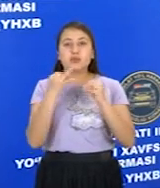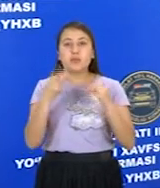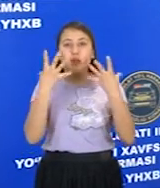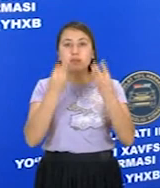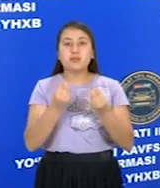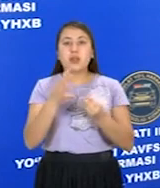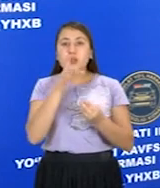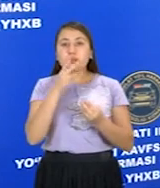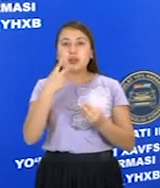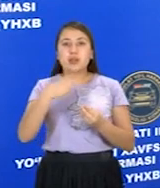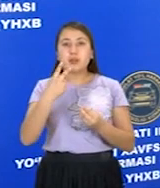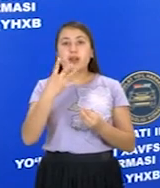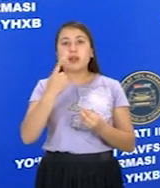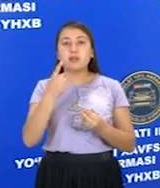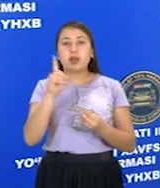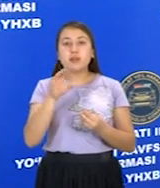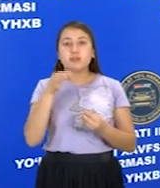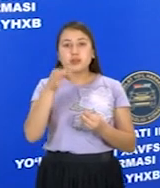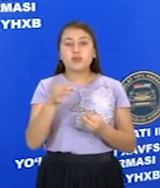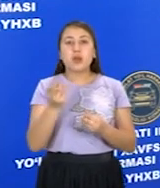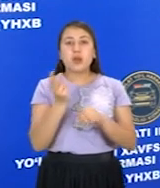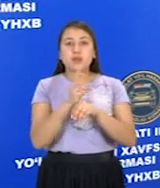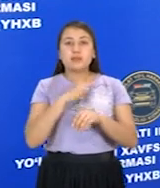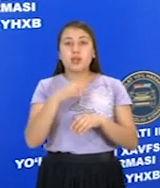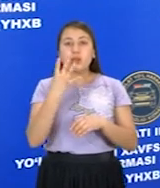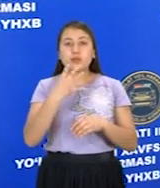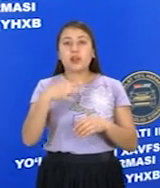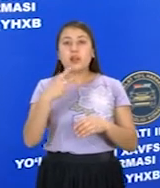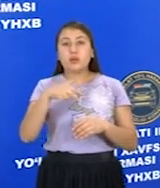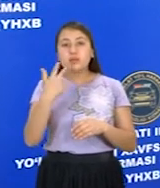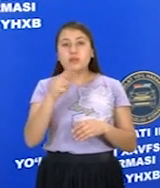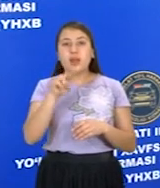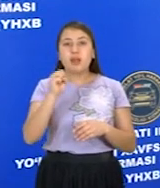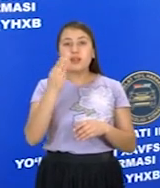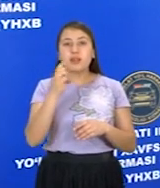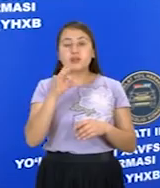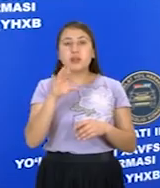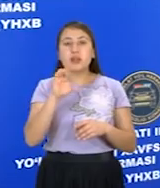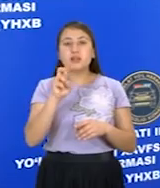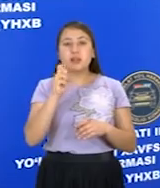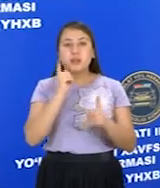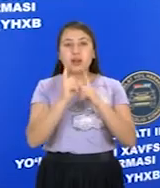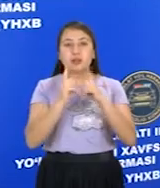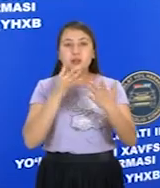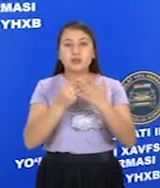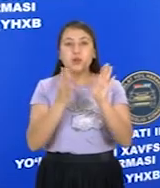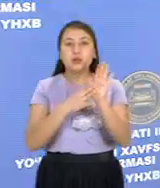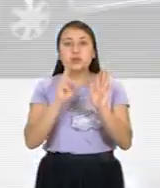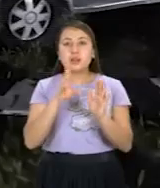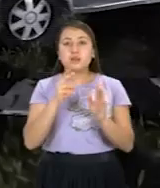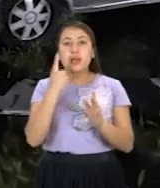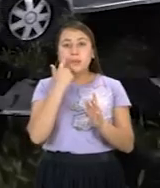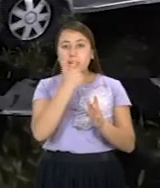10-may kuni soat 22:41 Zomin tuman hududidan o'tuvchi 4R33 Dashtobod Sardoba avtomobil yo'lining